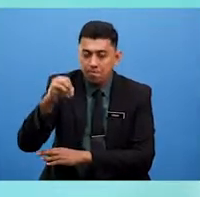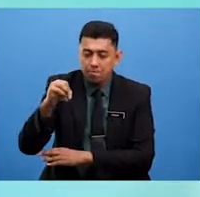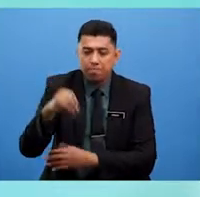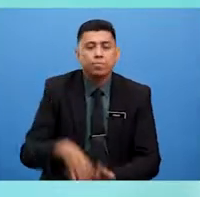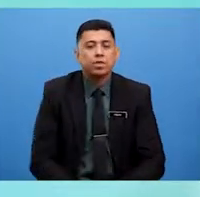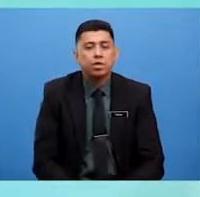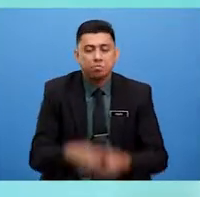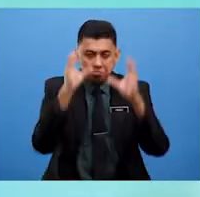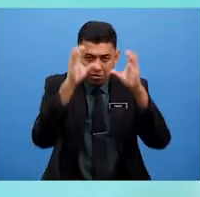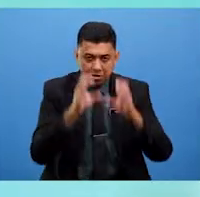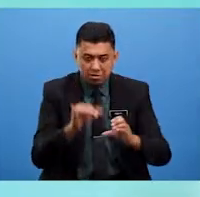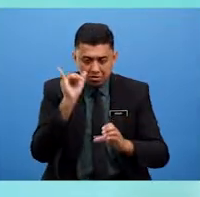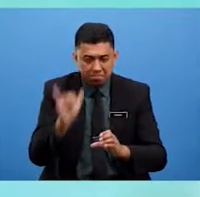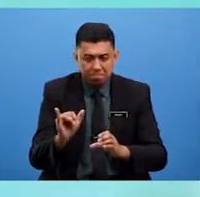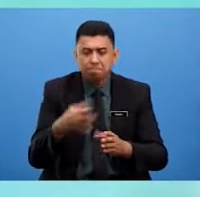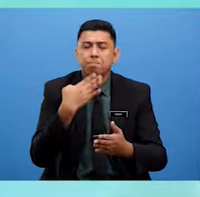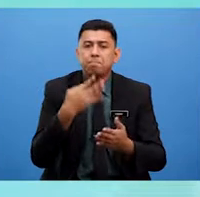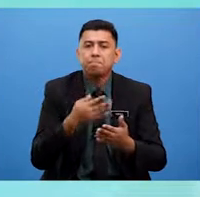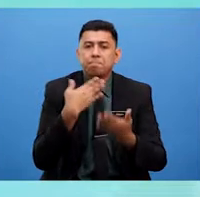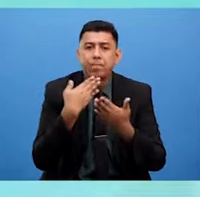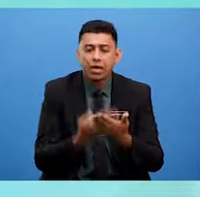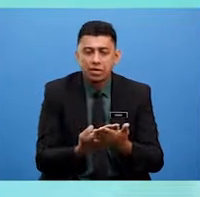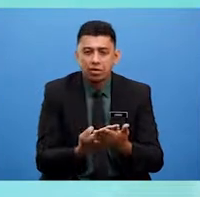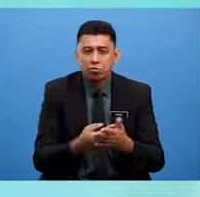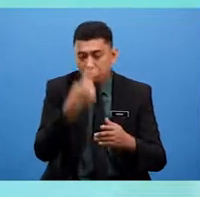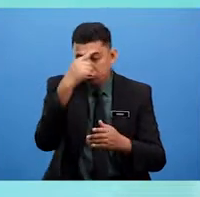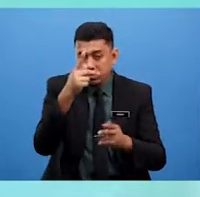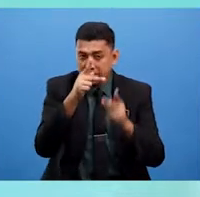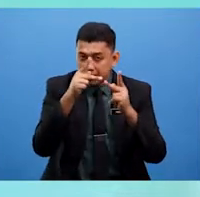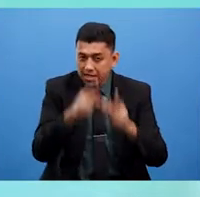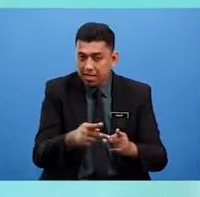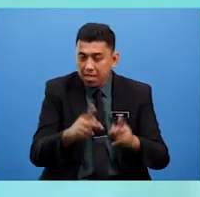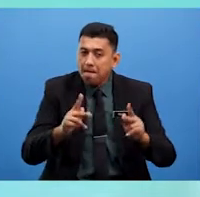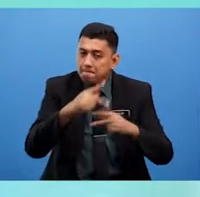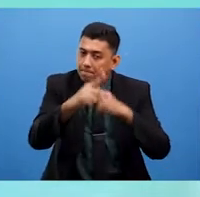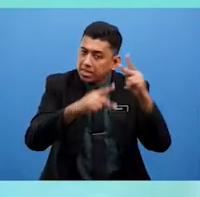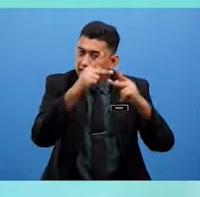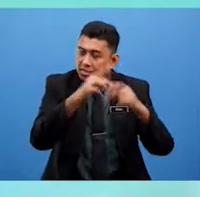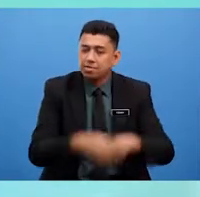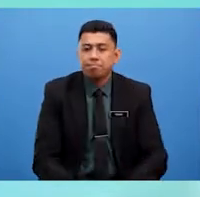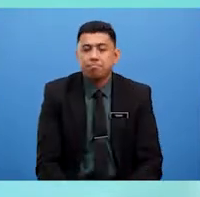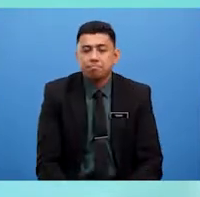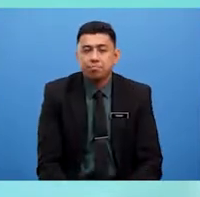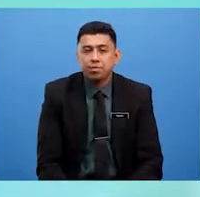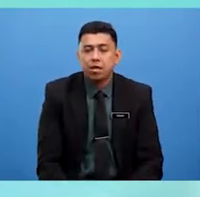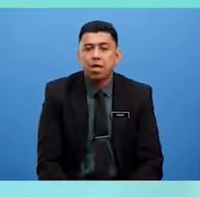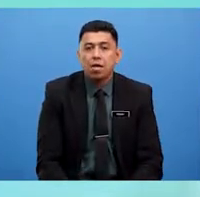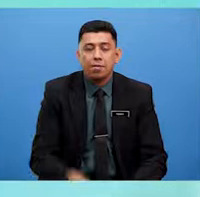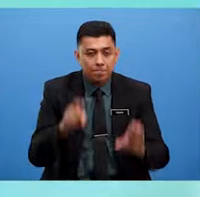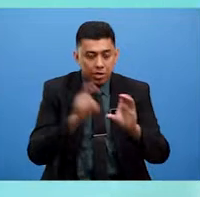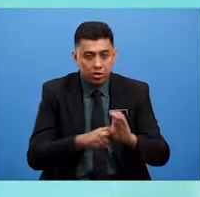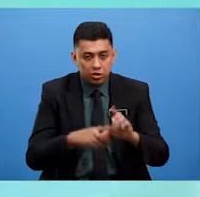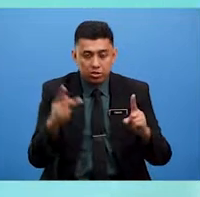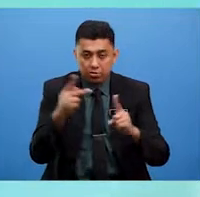paling efisien untuk memaksimumkan peningkatan prestasi. Jangka masa subfasa pertandingan ini bergantung